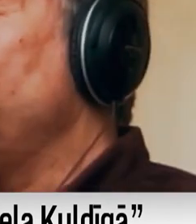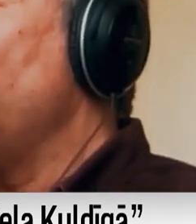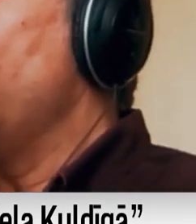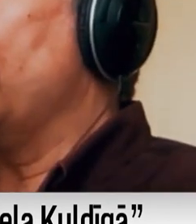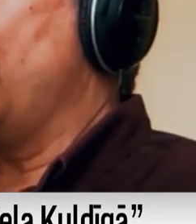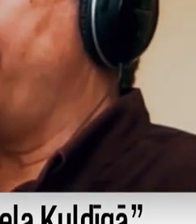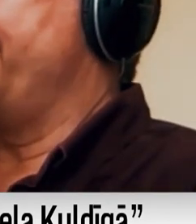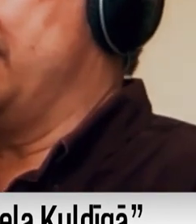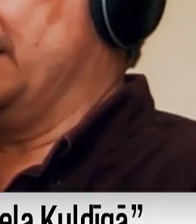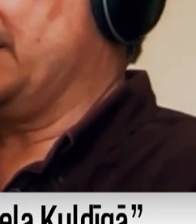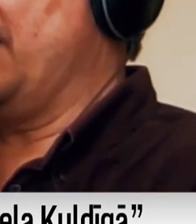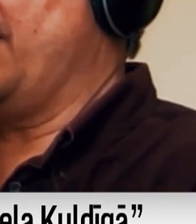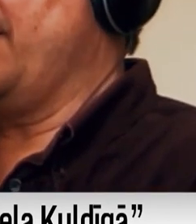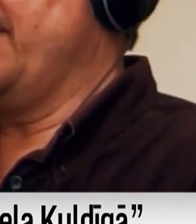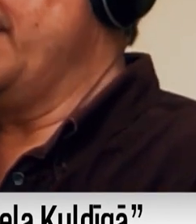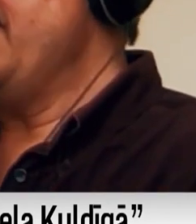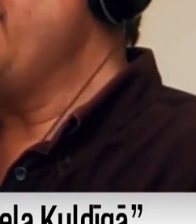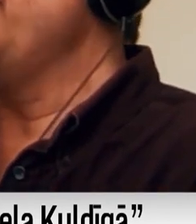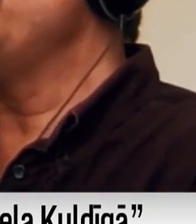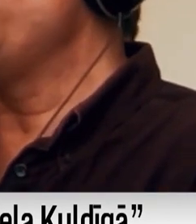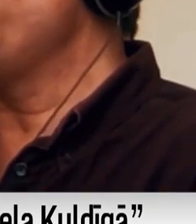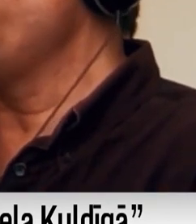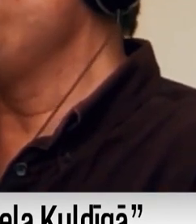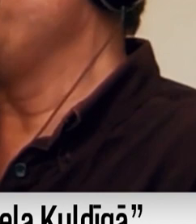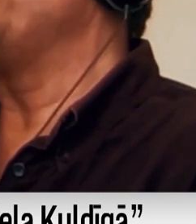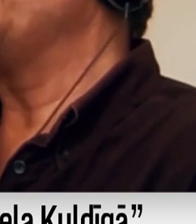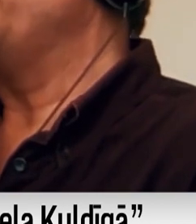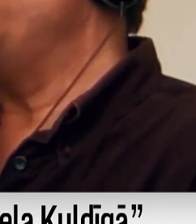Gaisožu kā pie skarienu